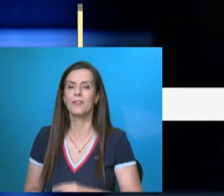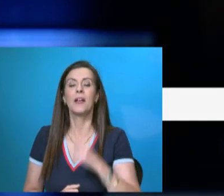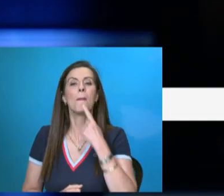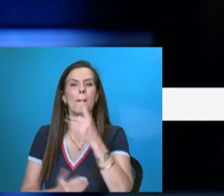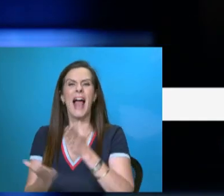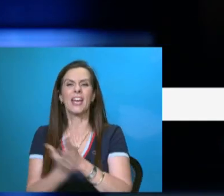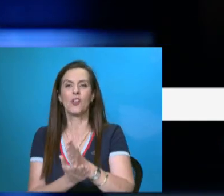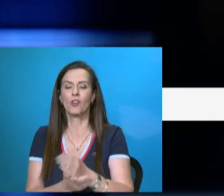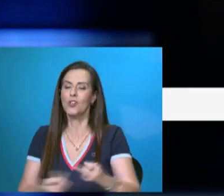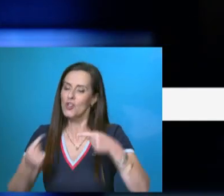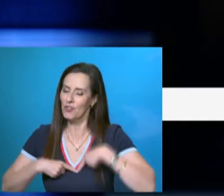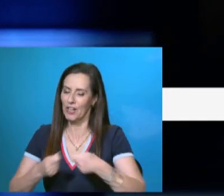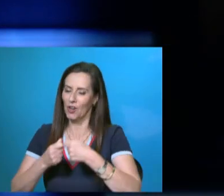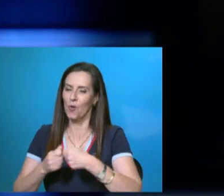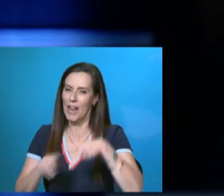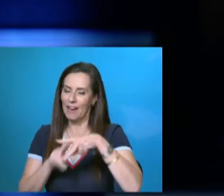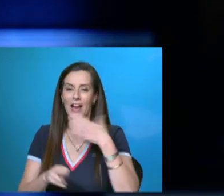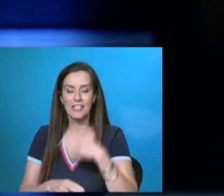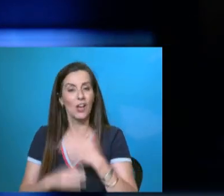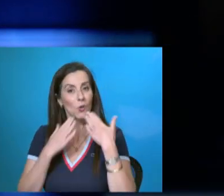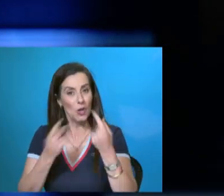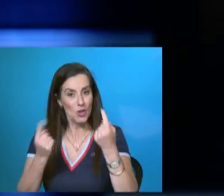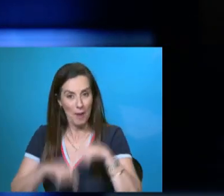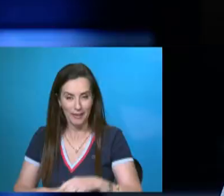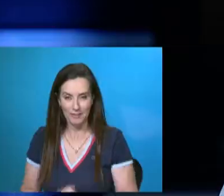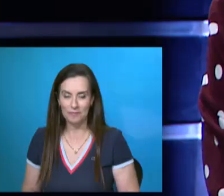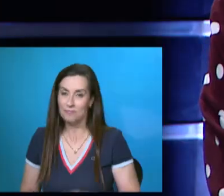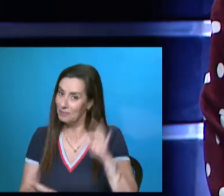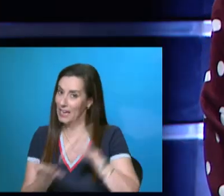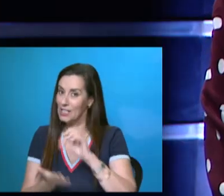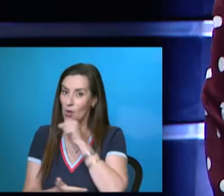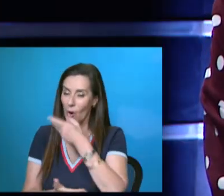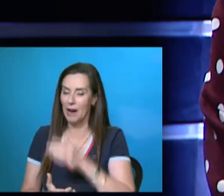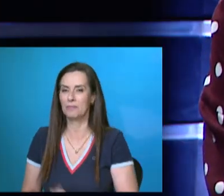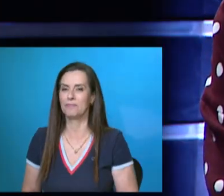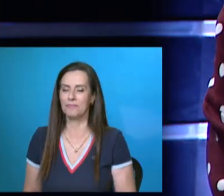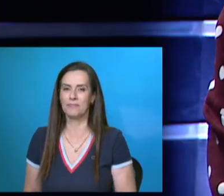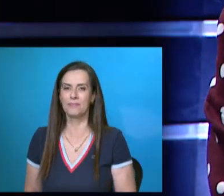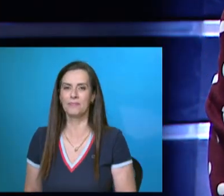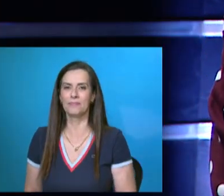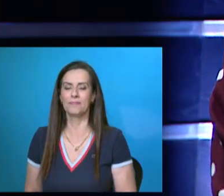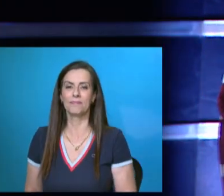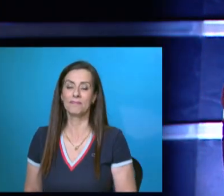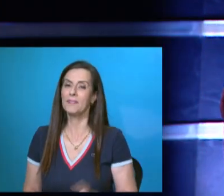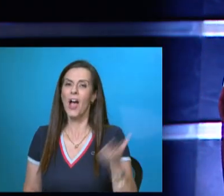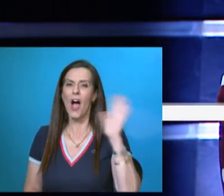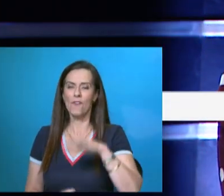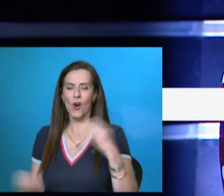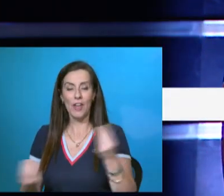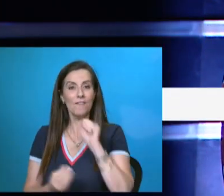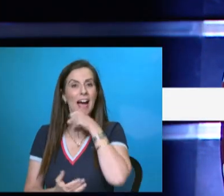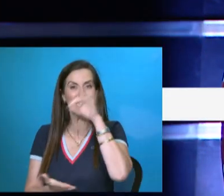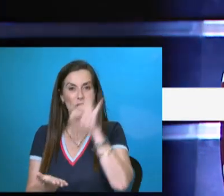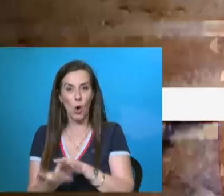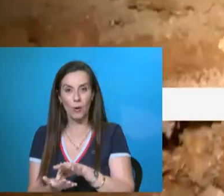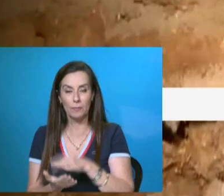הרכיבה בישראל, תודה רבה שבאת אלינו, לילה טוב. תודה, יום היסטורי, תודה. כן, ועוד מאורע היסטורי,